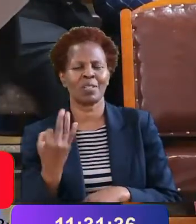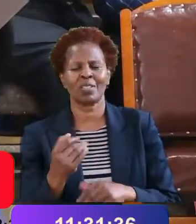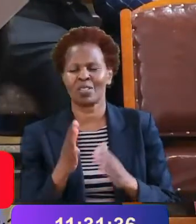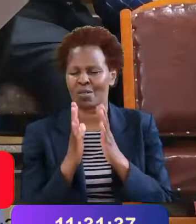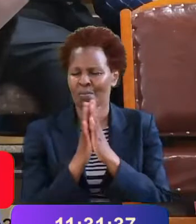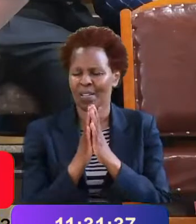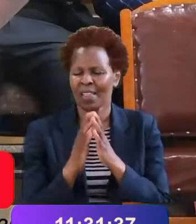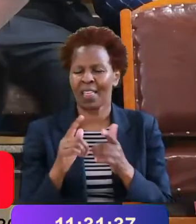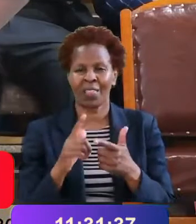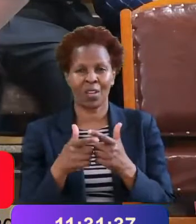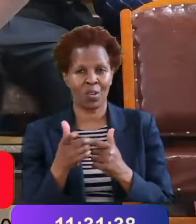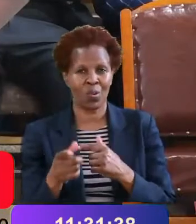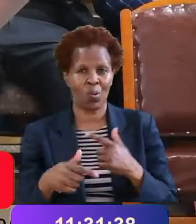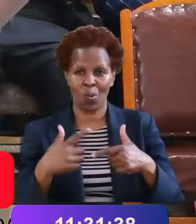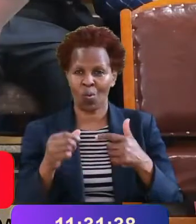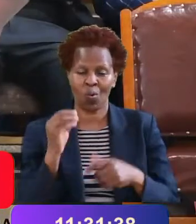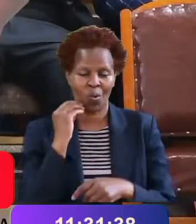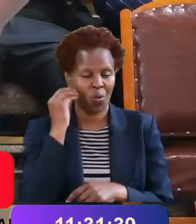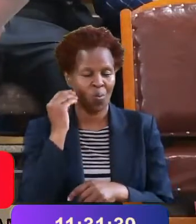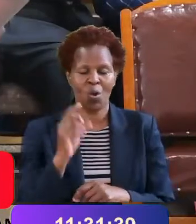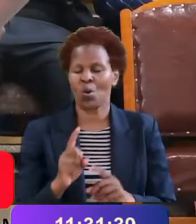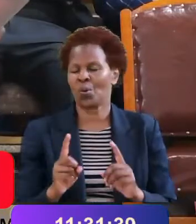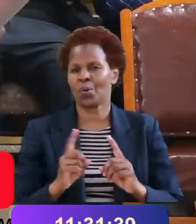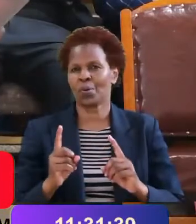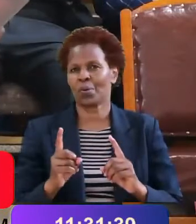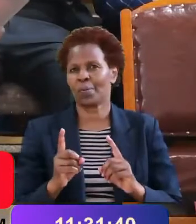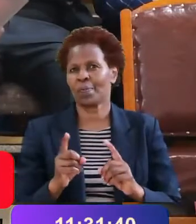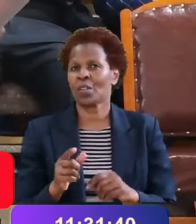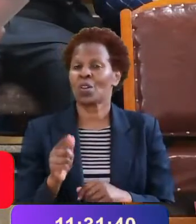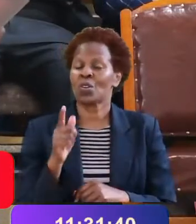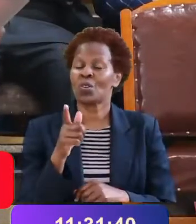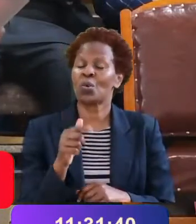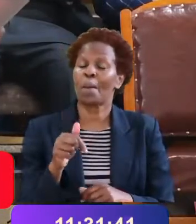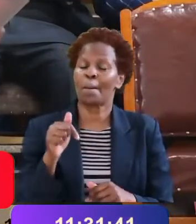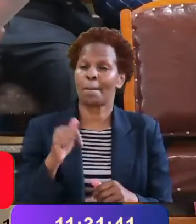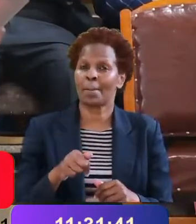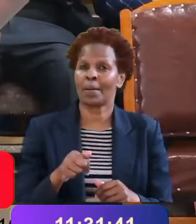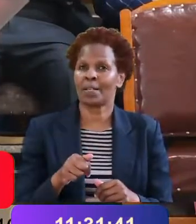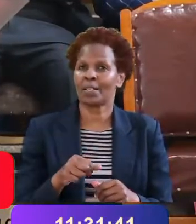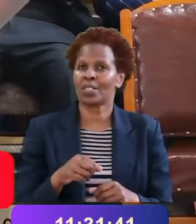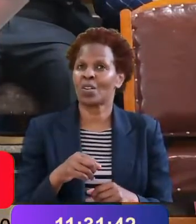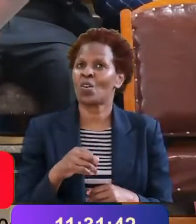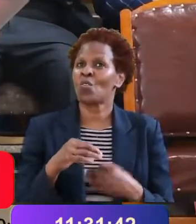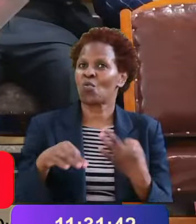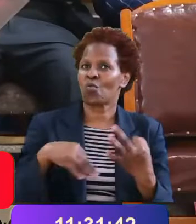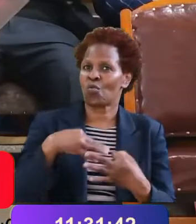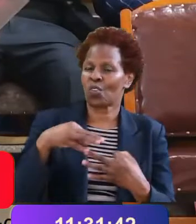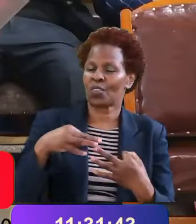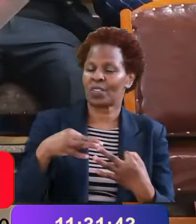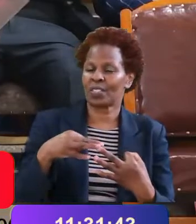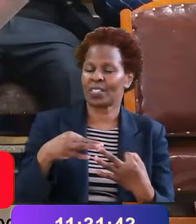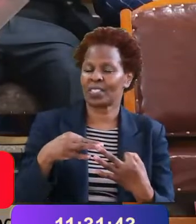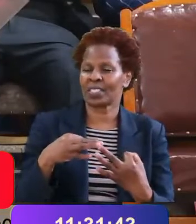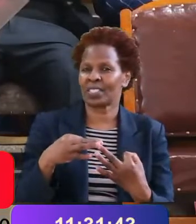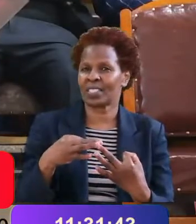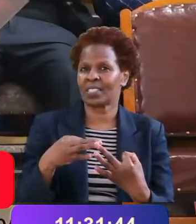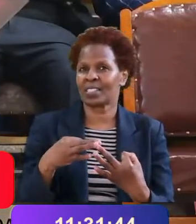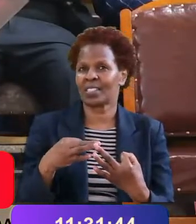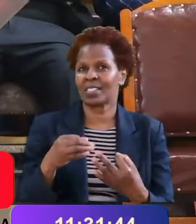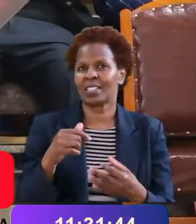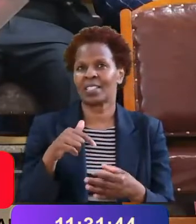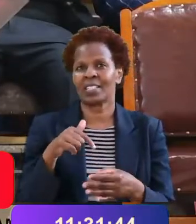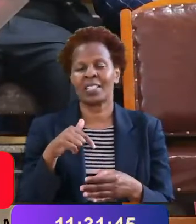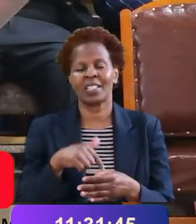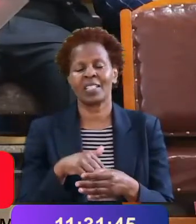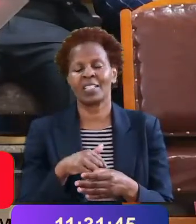alafu unarudi nyumbani. Hapana, inatupasa tushiriki na tushiriki pia kwa ile